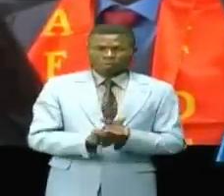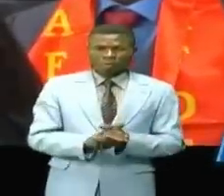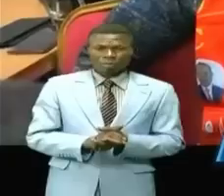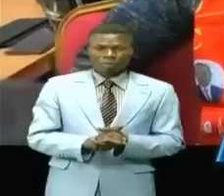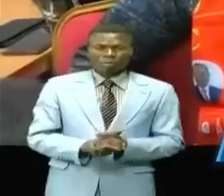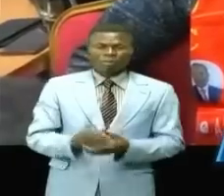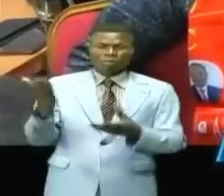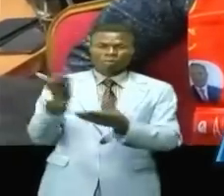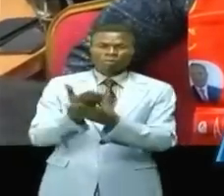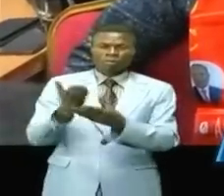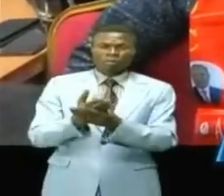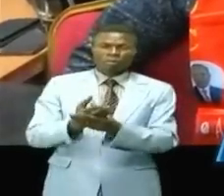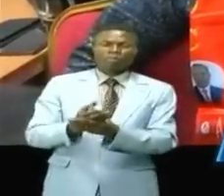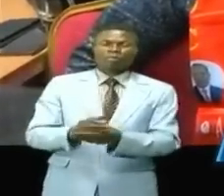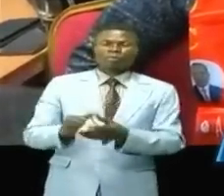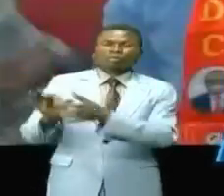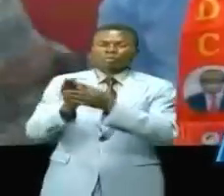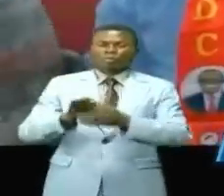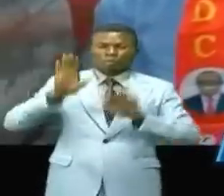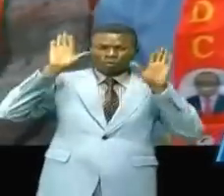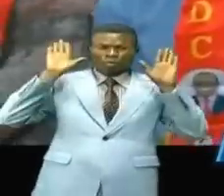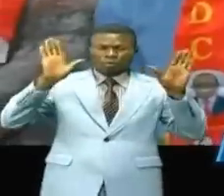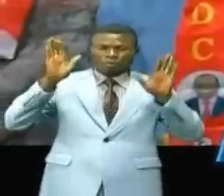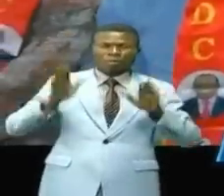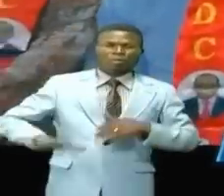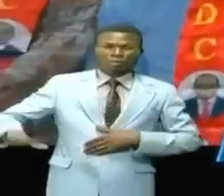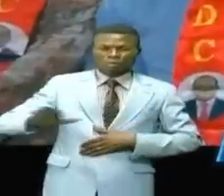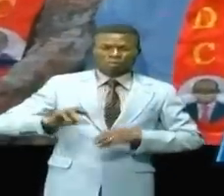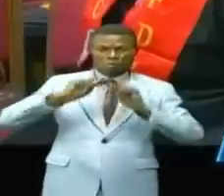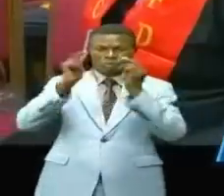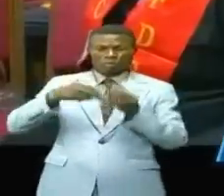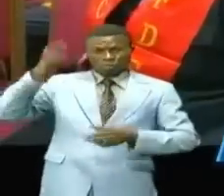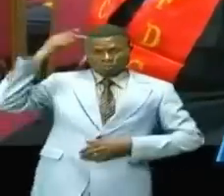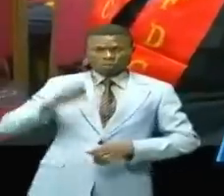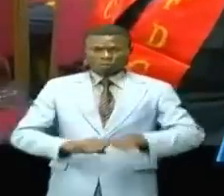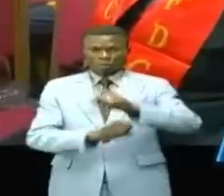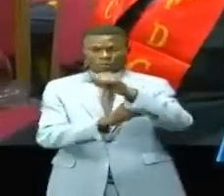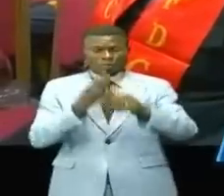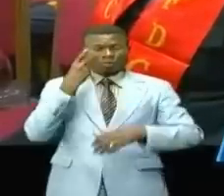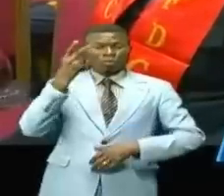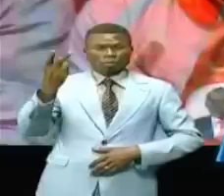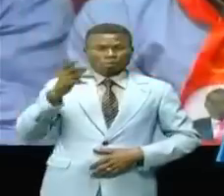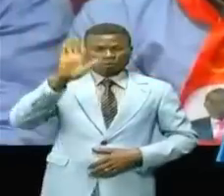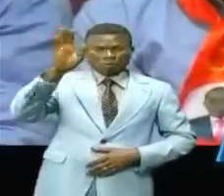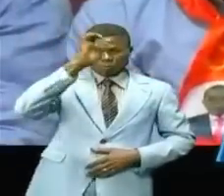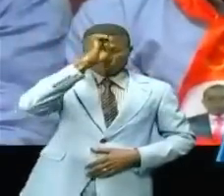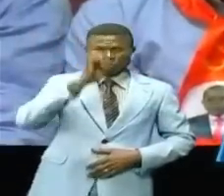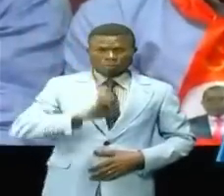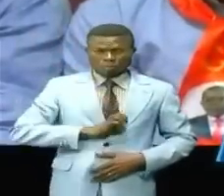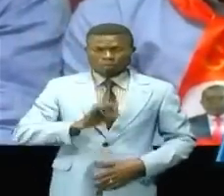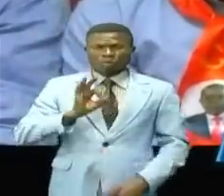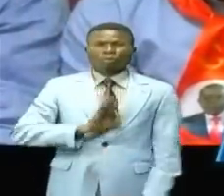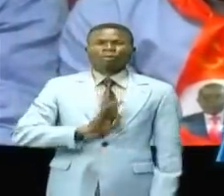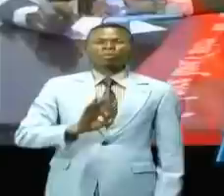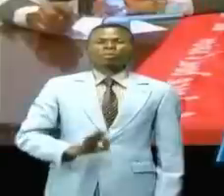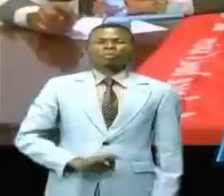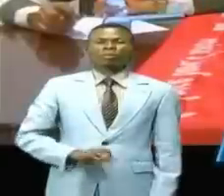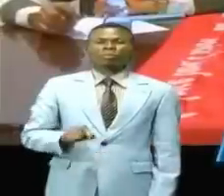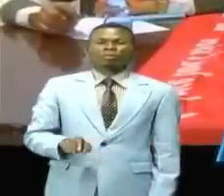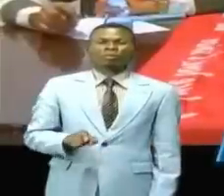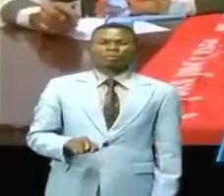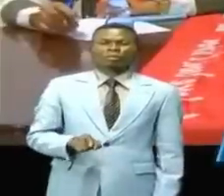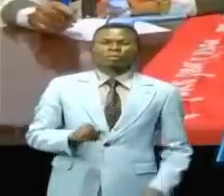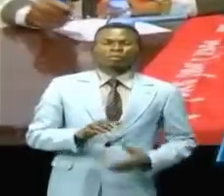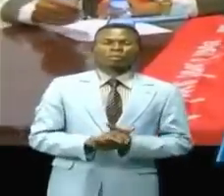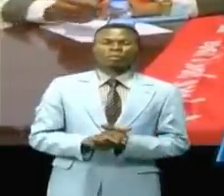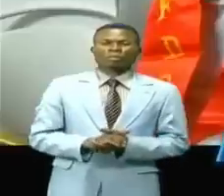charte de l'Union sacrée de la nation, plateforme politique qui soutient la vision de son excellence, Félix-Antoine Tshisekedi